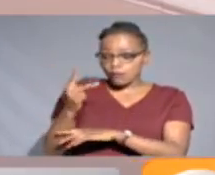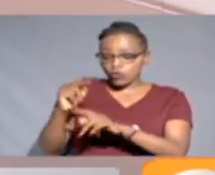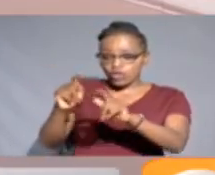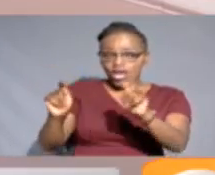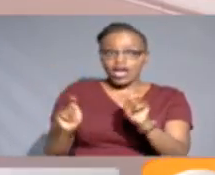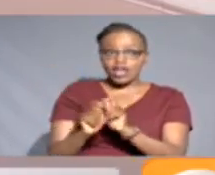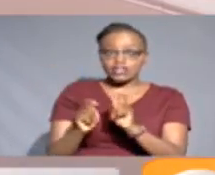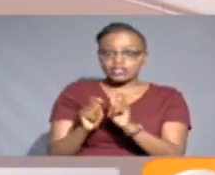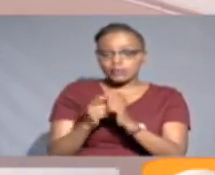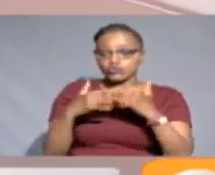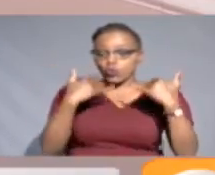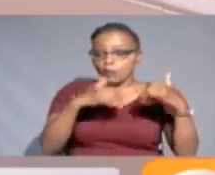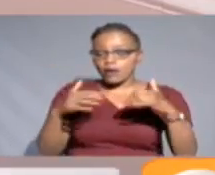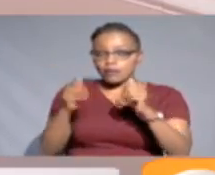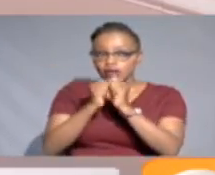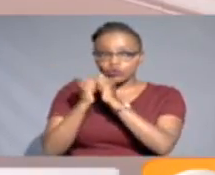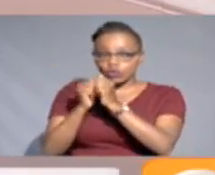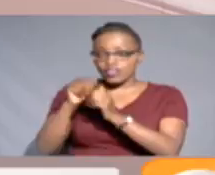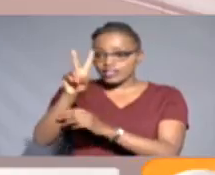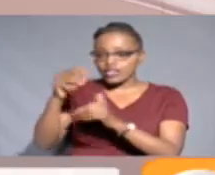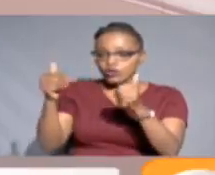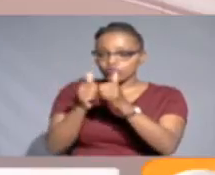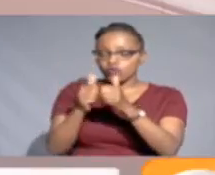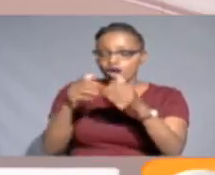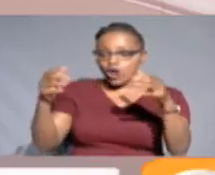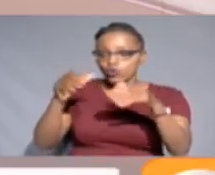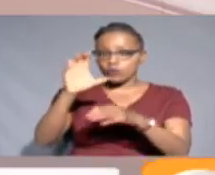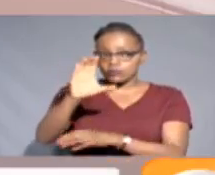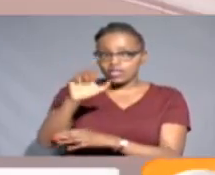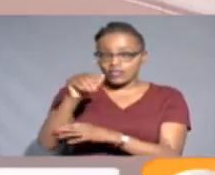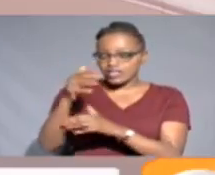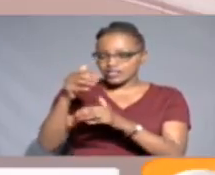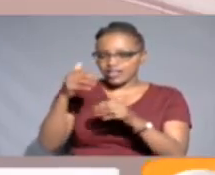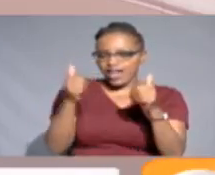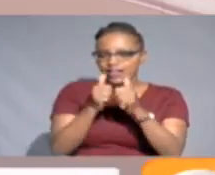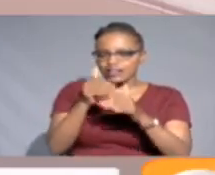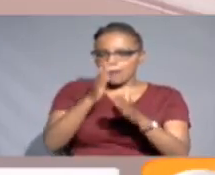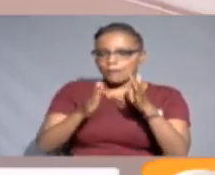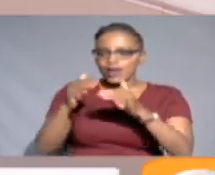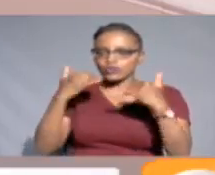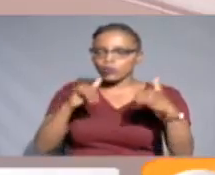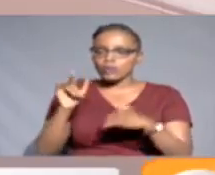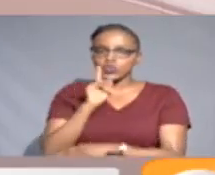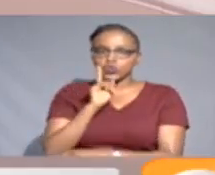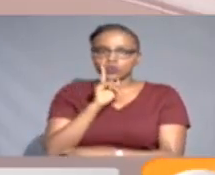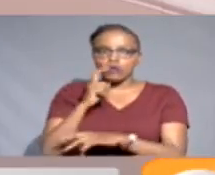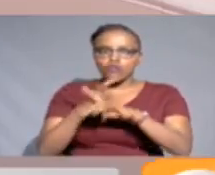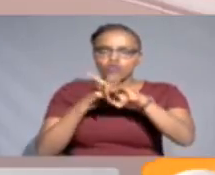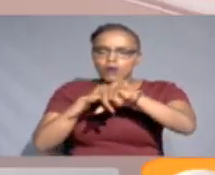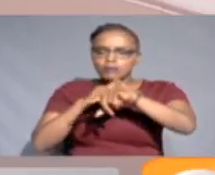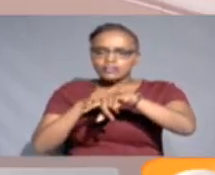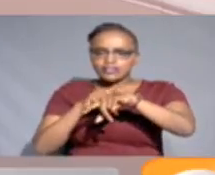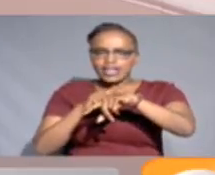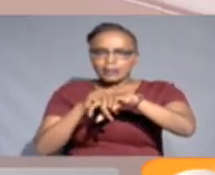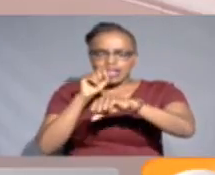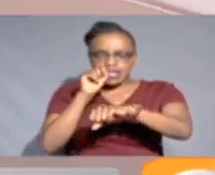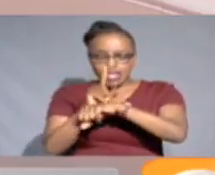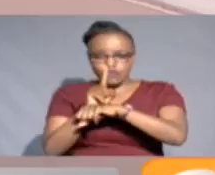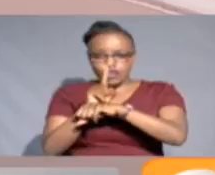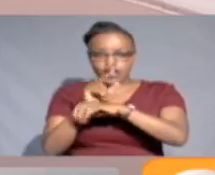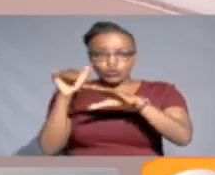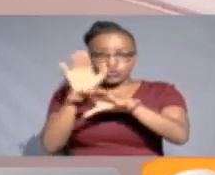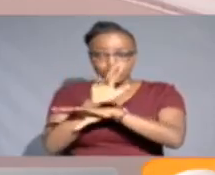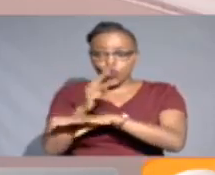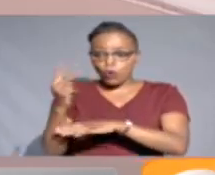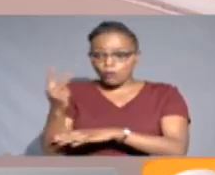mbili kugaragazana katika mechi ya pili katika kundi cha. Mechi hiyo imepangwa kuchezwa hapo kesho kuanzia mwendo wa saa 5 usiku, na lazima timu